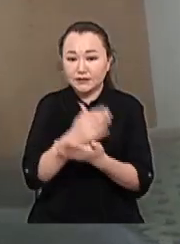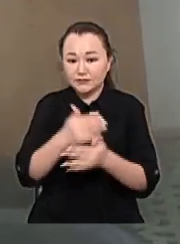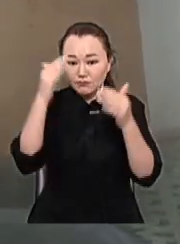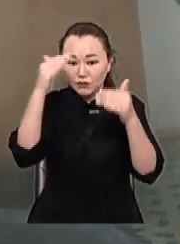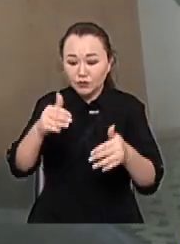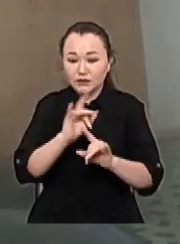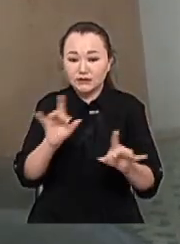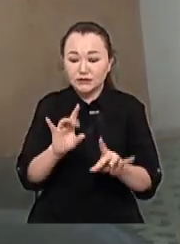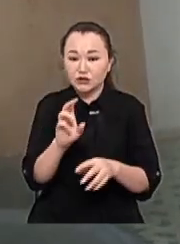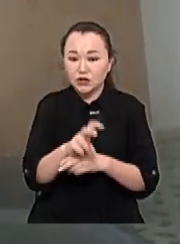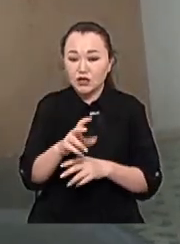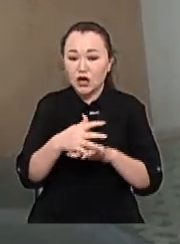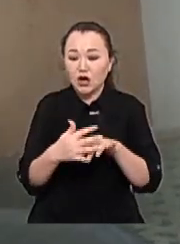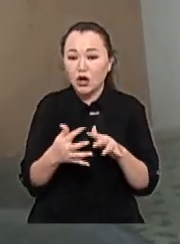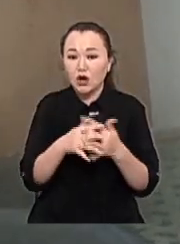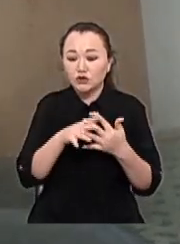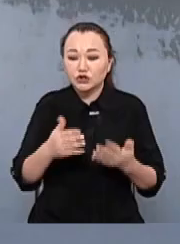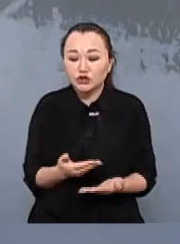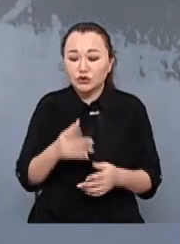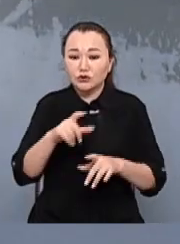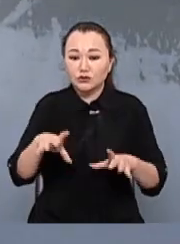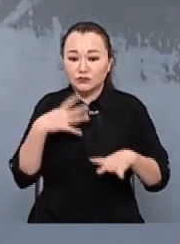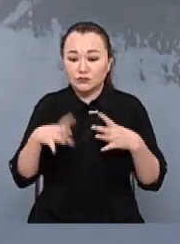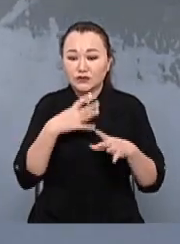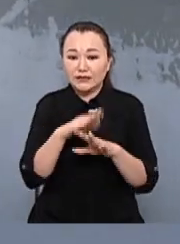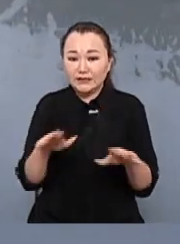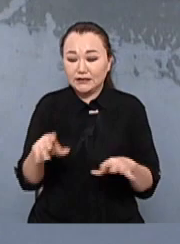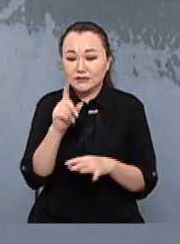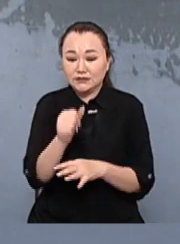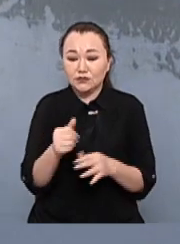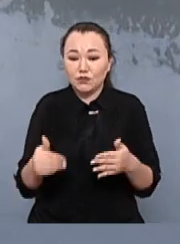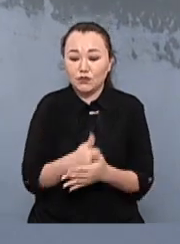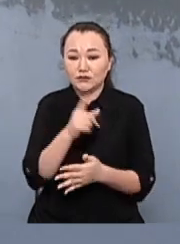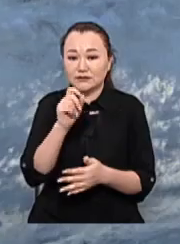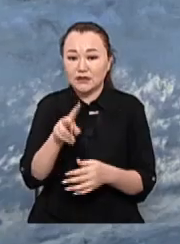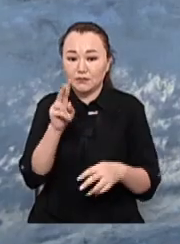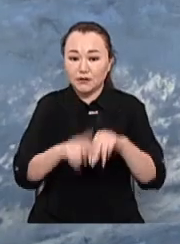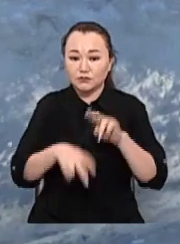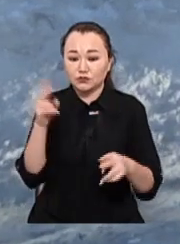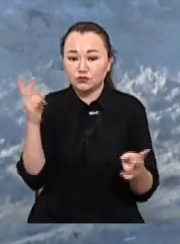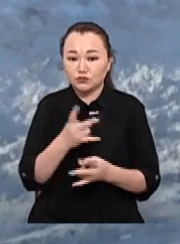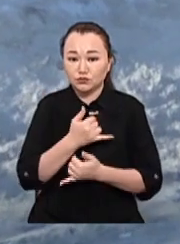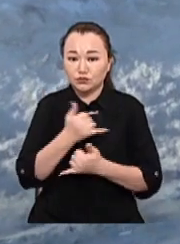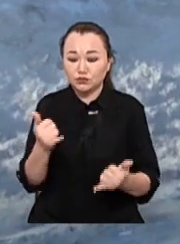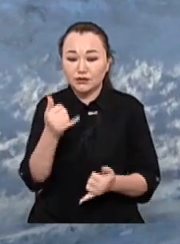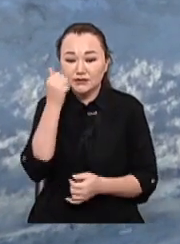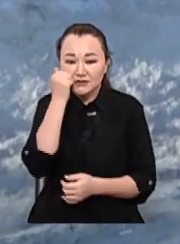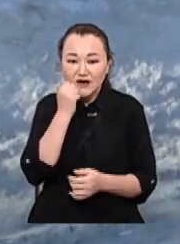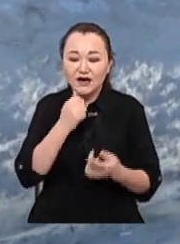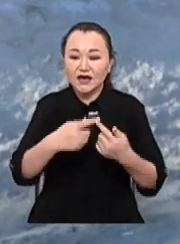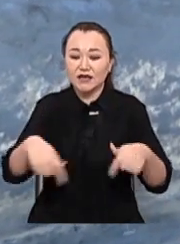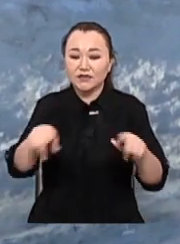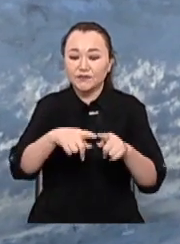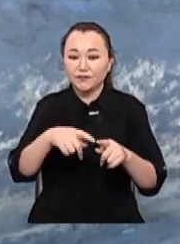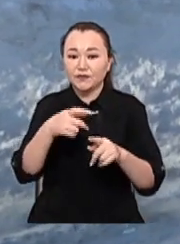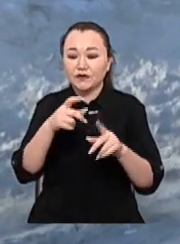келушілер. Ал ауыл тұрғындары осындай жағдайда жаттығу жасап жүрген балаларымызға жаңа зал керек дейді. Ғимарат ескі. Енді